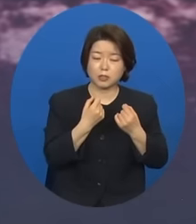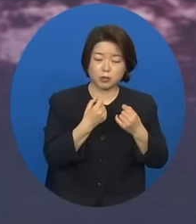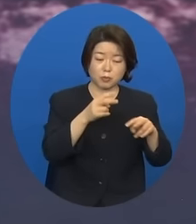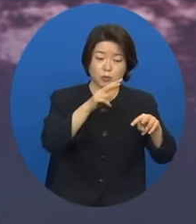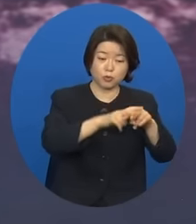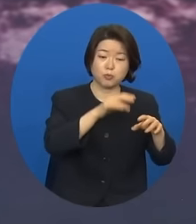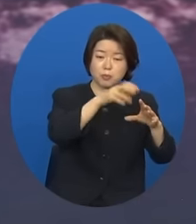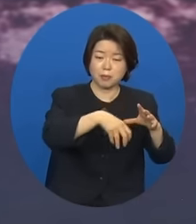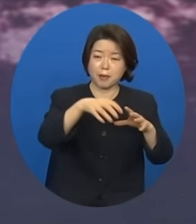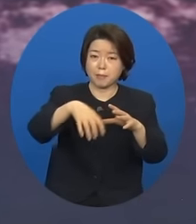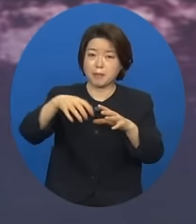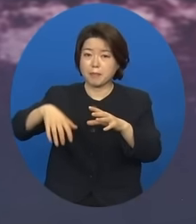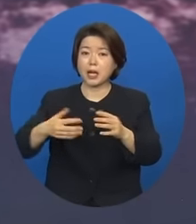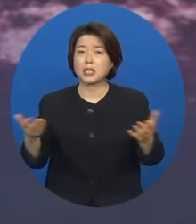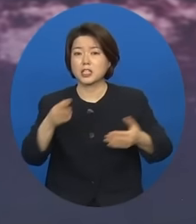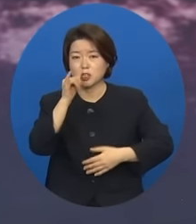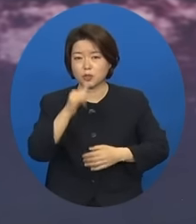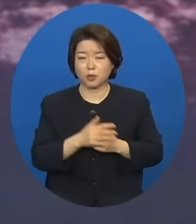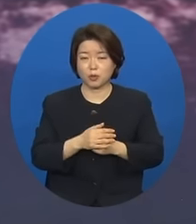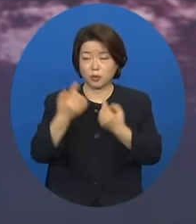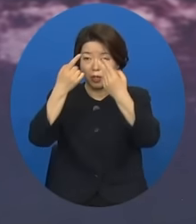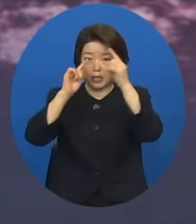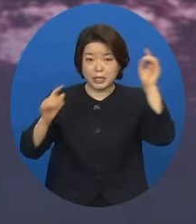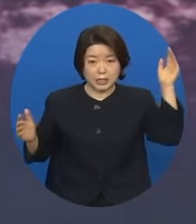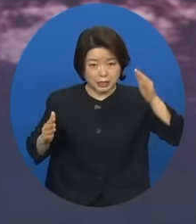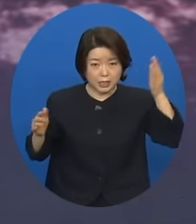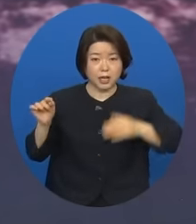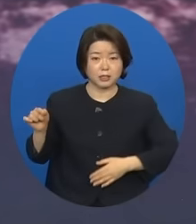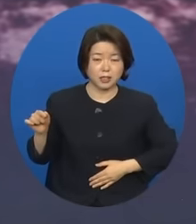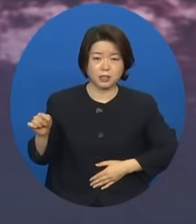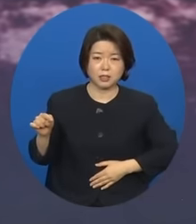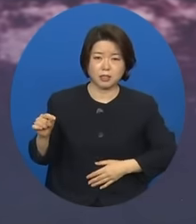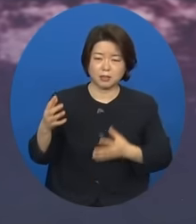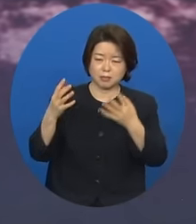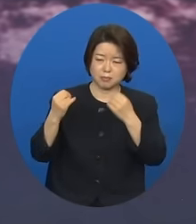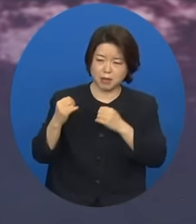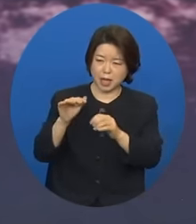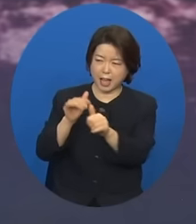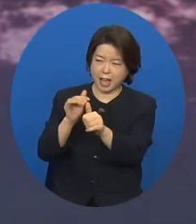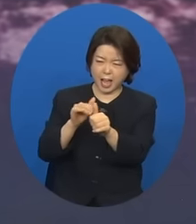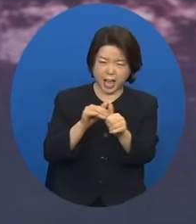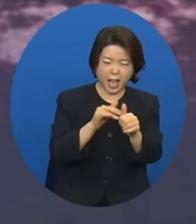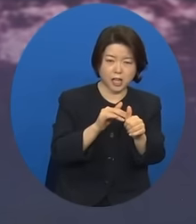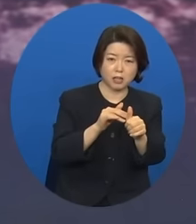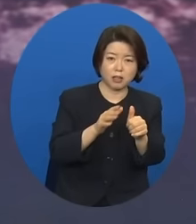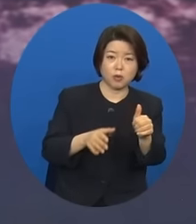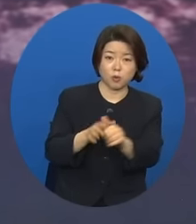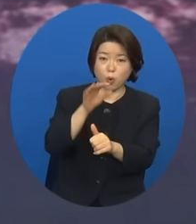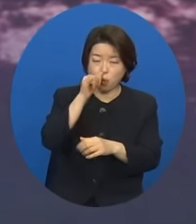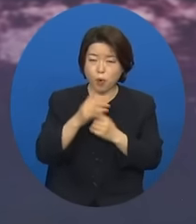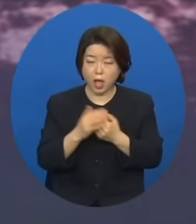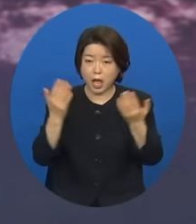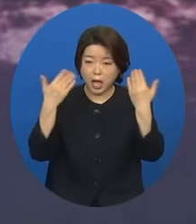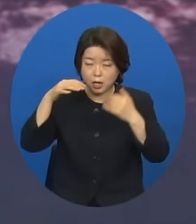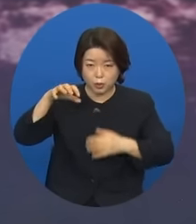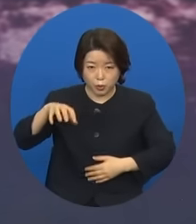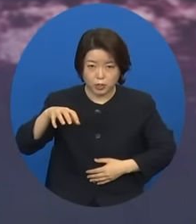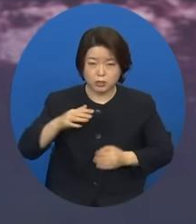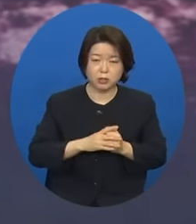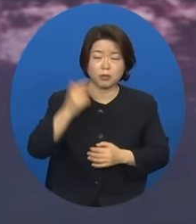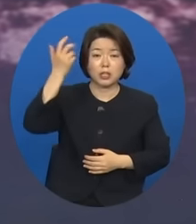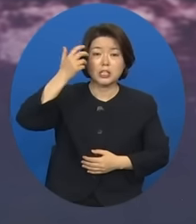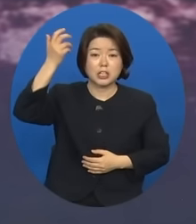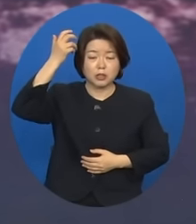거예요 분 대학생들이 얼마나 많은 공격을 당하는지 학교에서